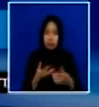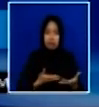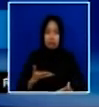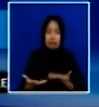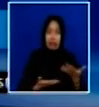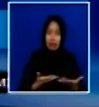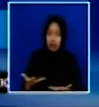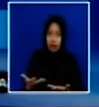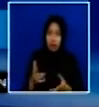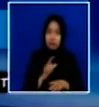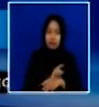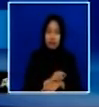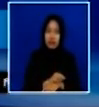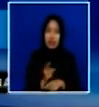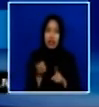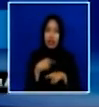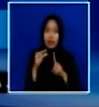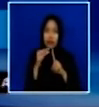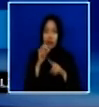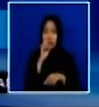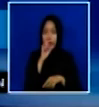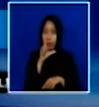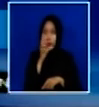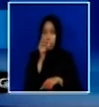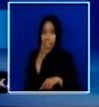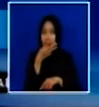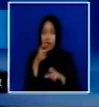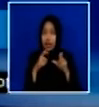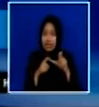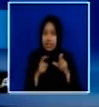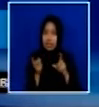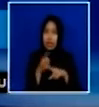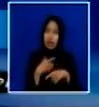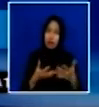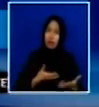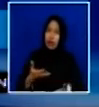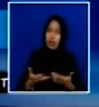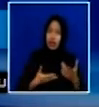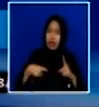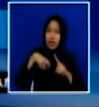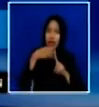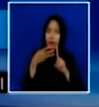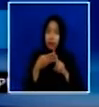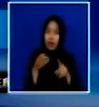pembuatan SIM dari Polres shodanhq pelayanan KB Pemuda ada pembagian